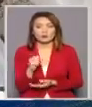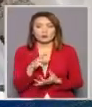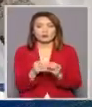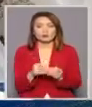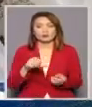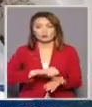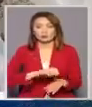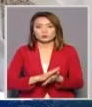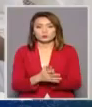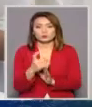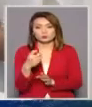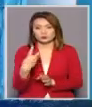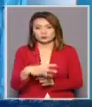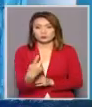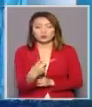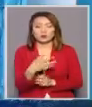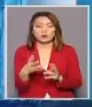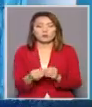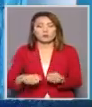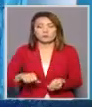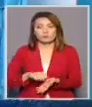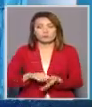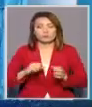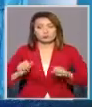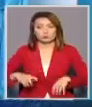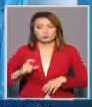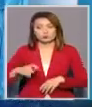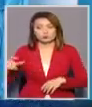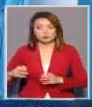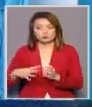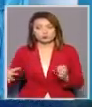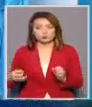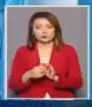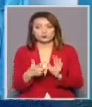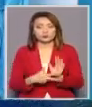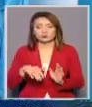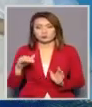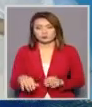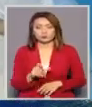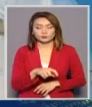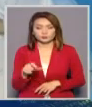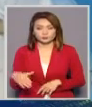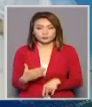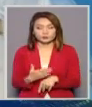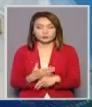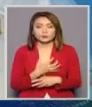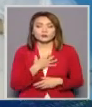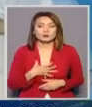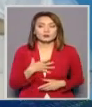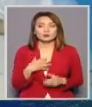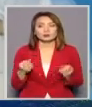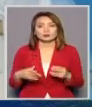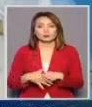членов комиссии составляет 132, а членов, имеющих право участвовать в референдуме, более 18 тысяч кызылкугинцев. Важной